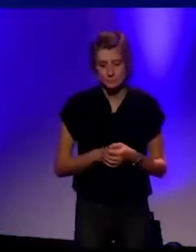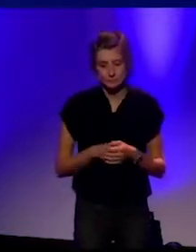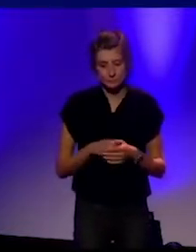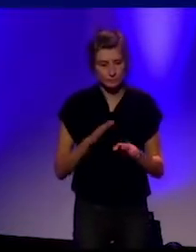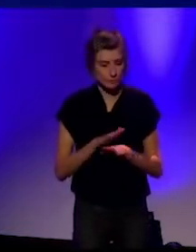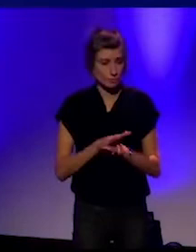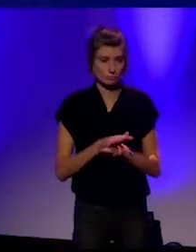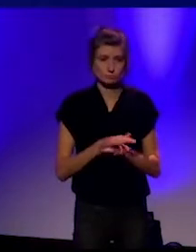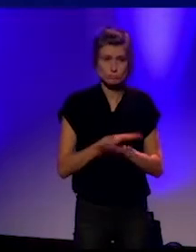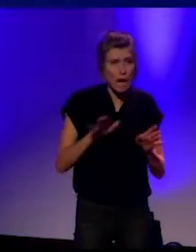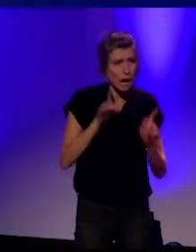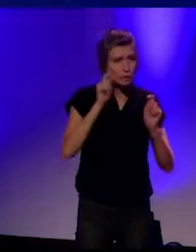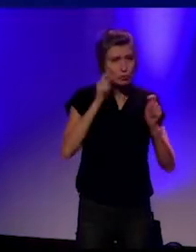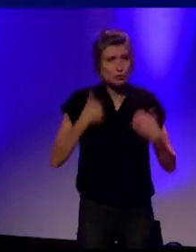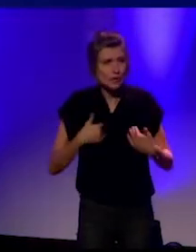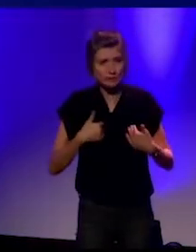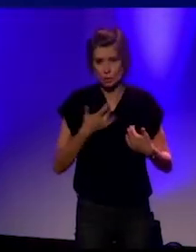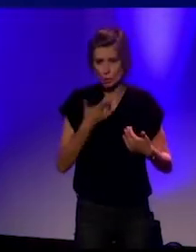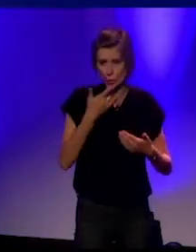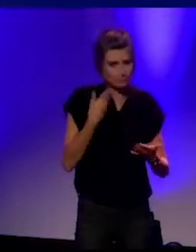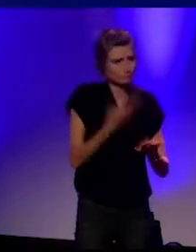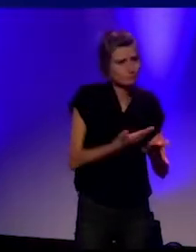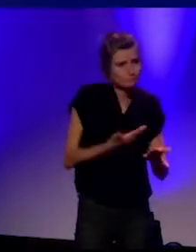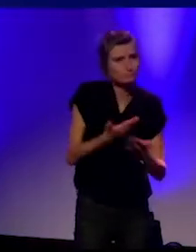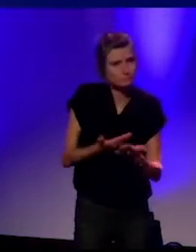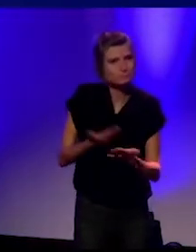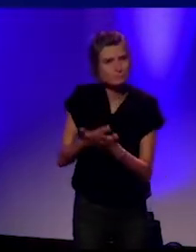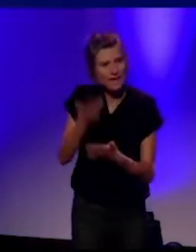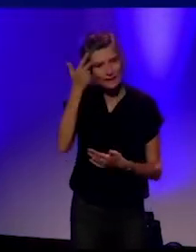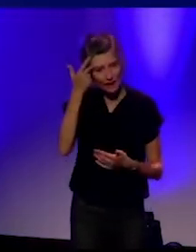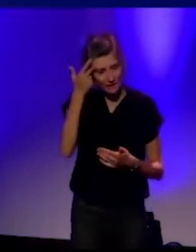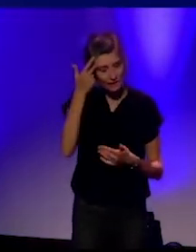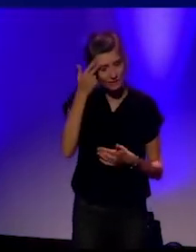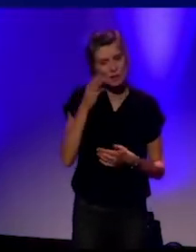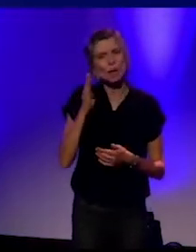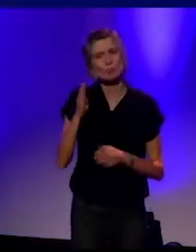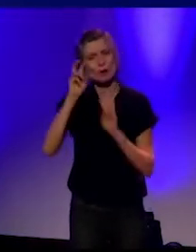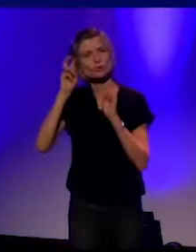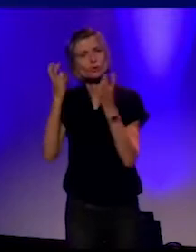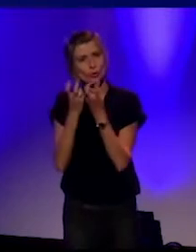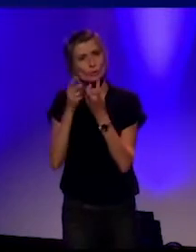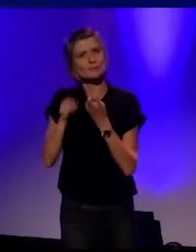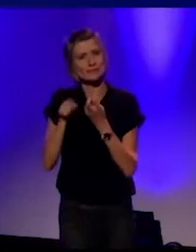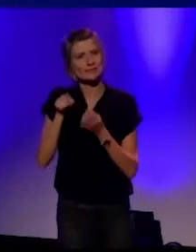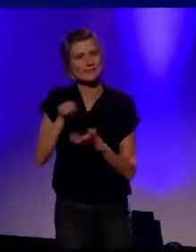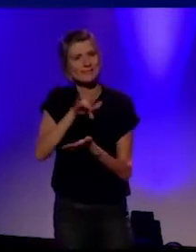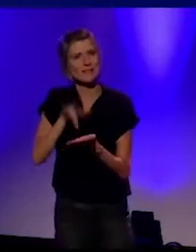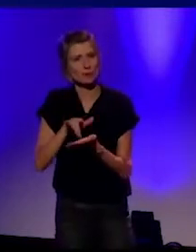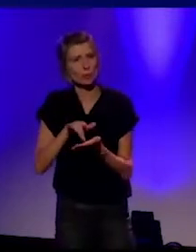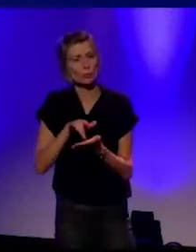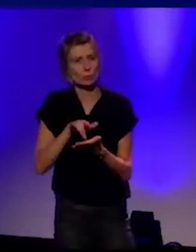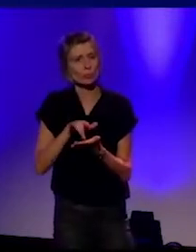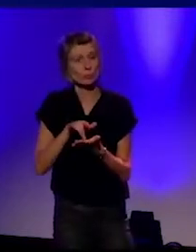eens mee te nemen, wel weet dat Brown University momenteel in dat Swerer Center werkt met